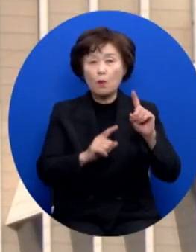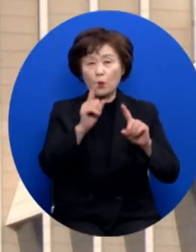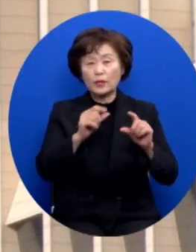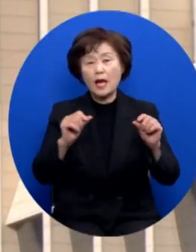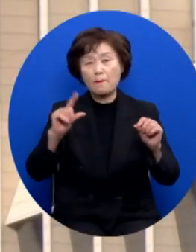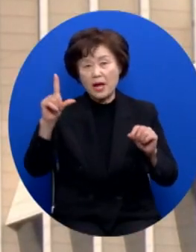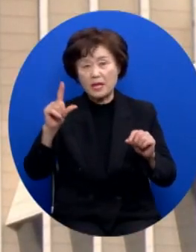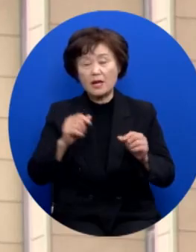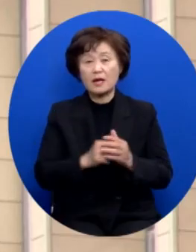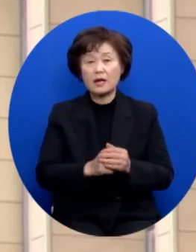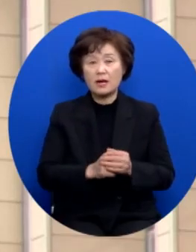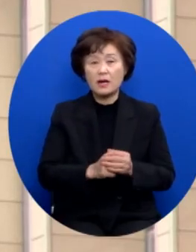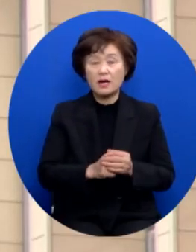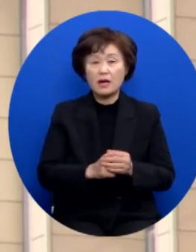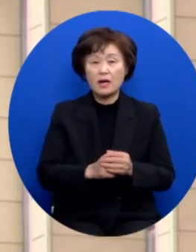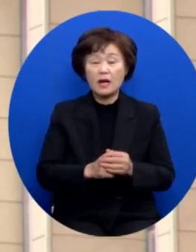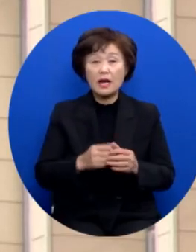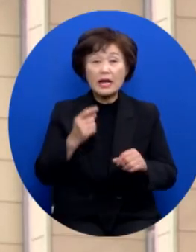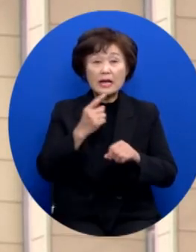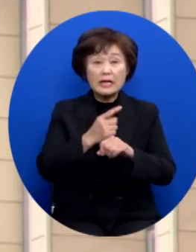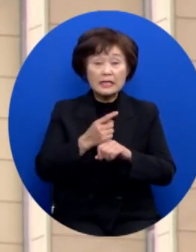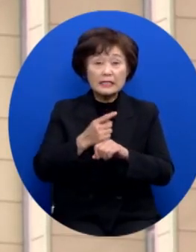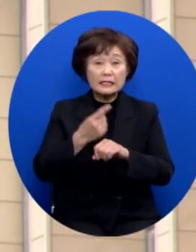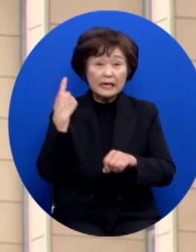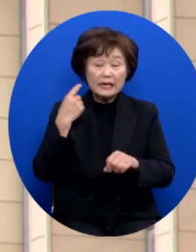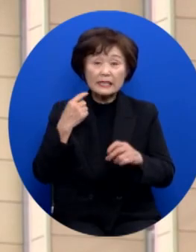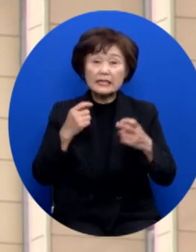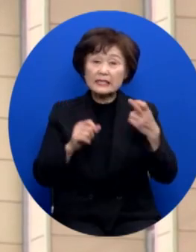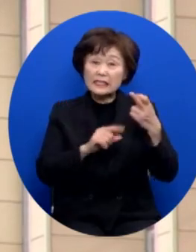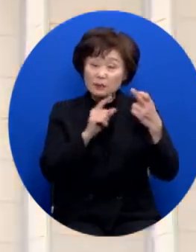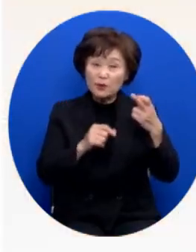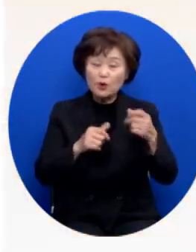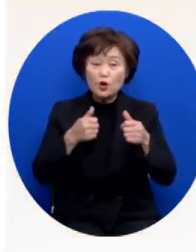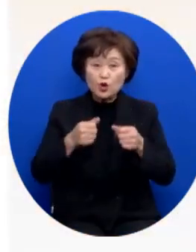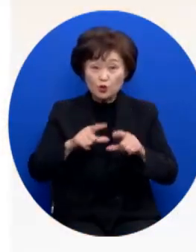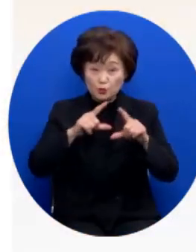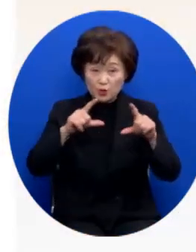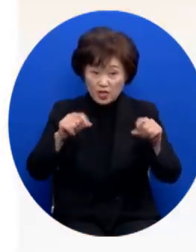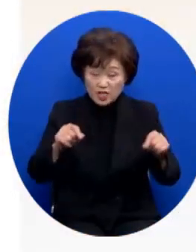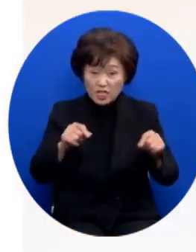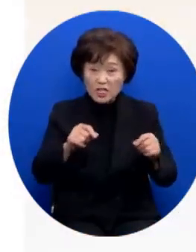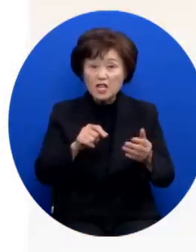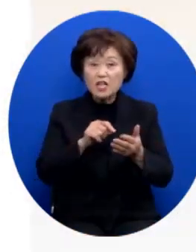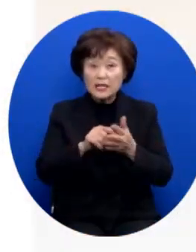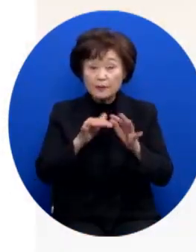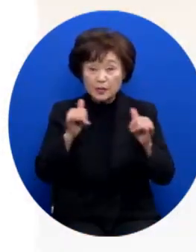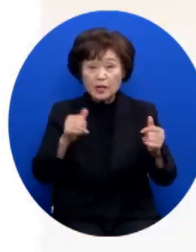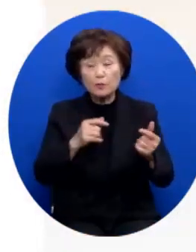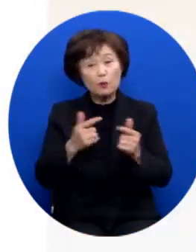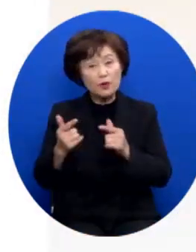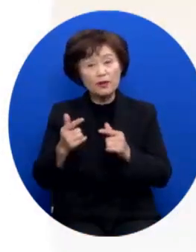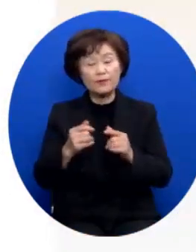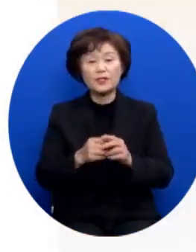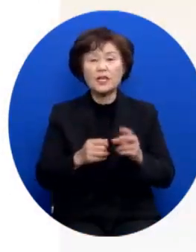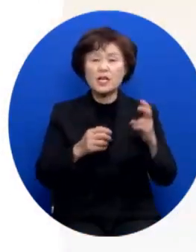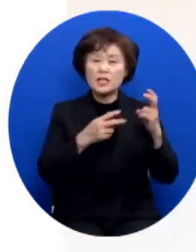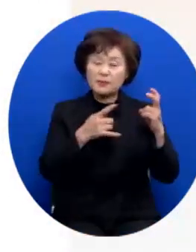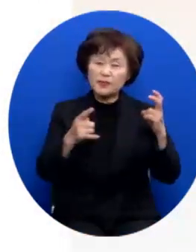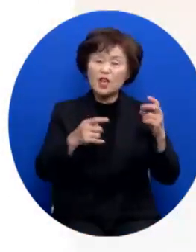행정안전부에 따르면 지난해 말 기준 우리나라 주민등록 인구는 2022년보다 11만 명 넘게 줄어든